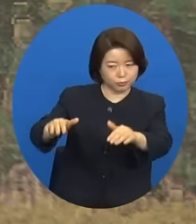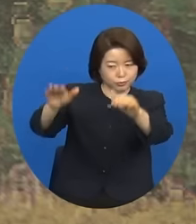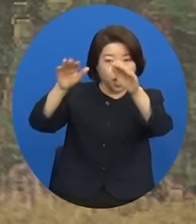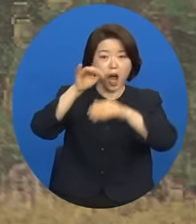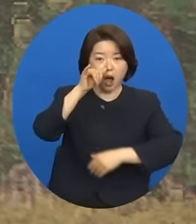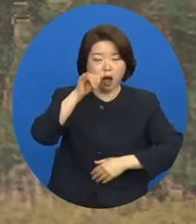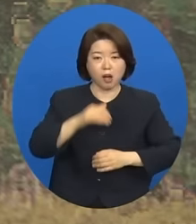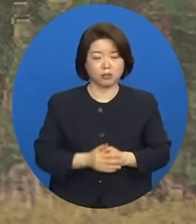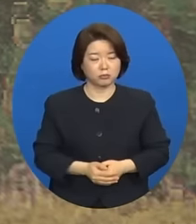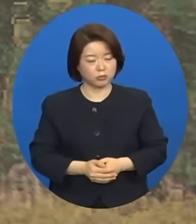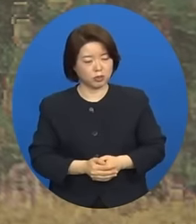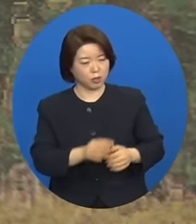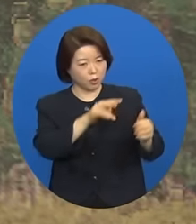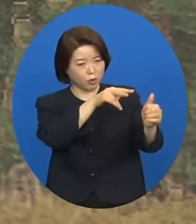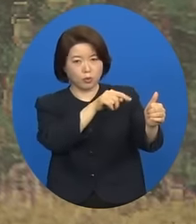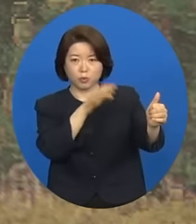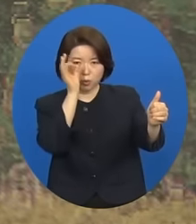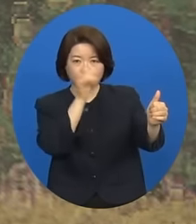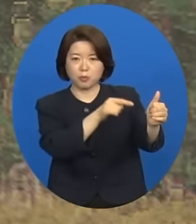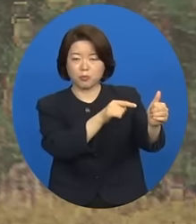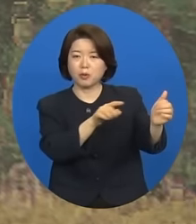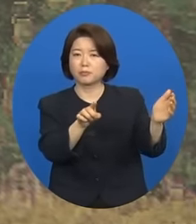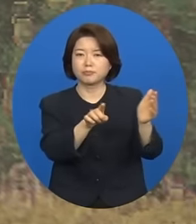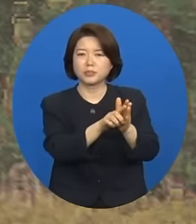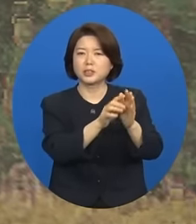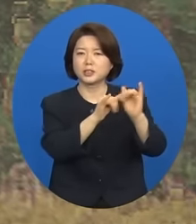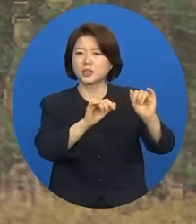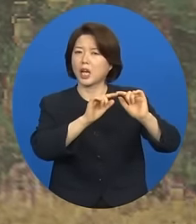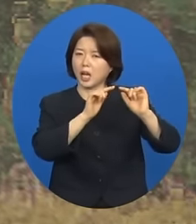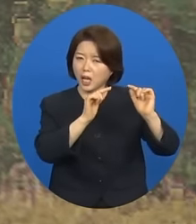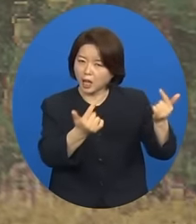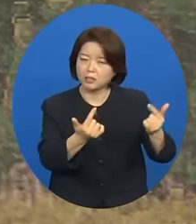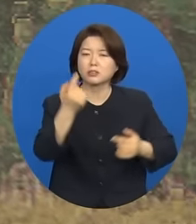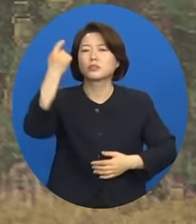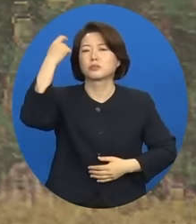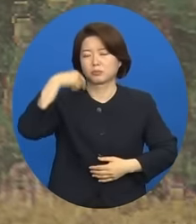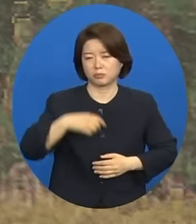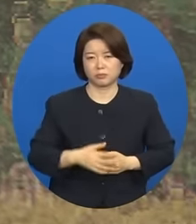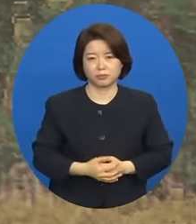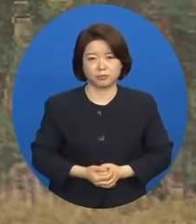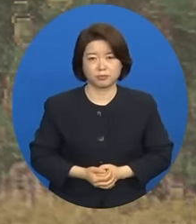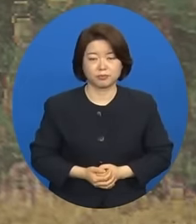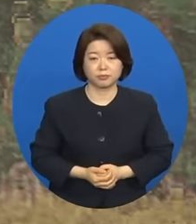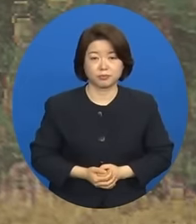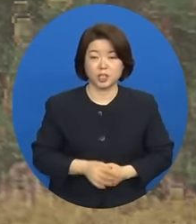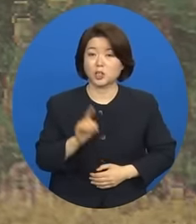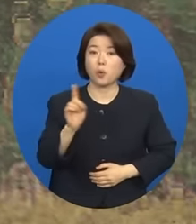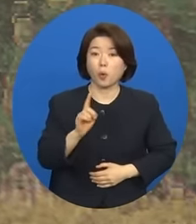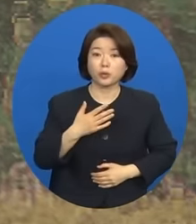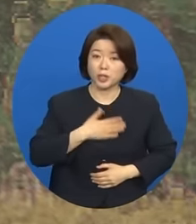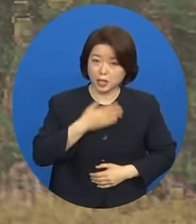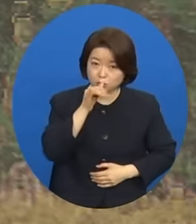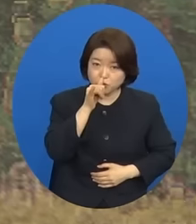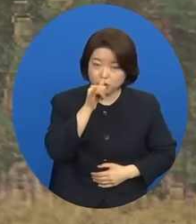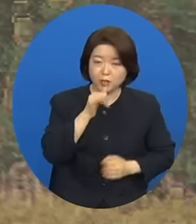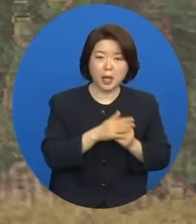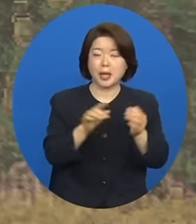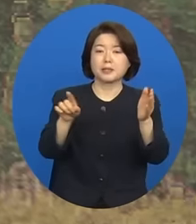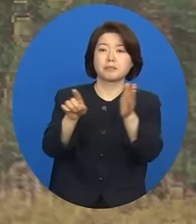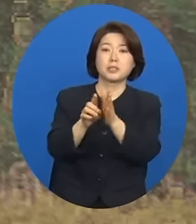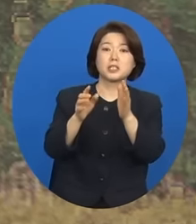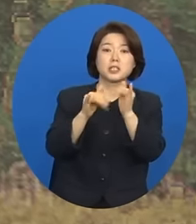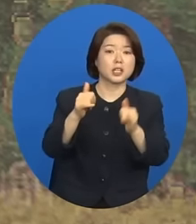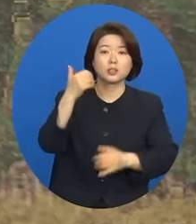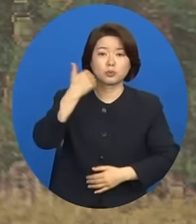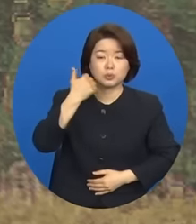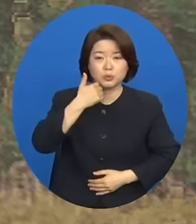그런데 가만 보면 라반은요 믿는 자가 아닌 것 같아요. 그것을 어떻게 하냐면 여러분 믿는 자는 누구냐?